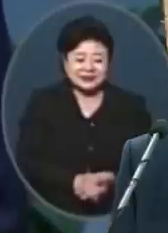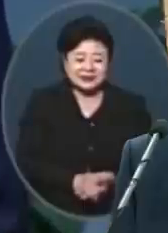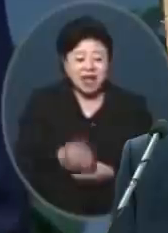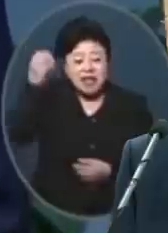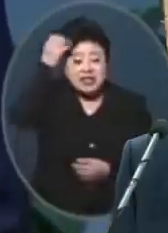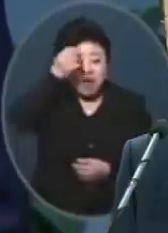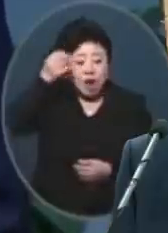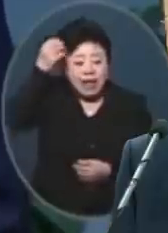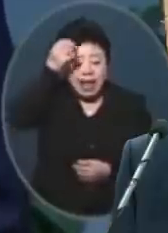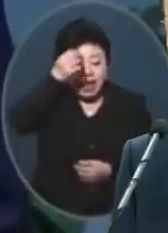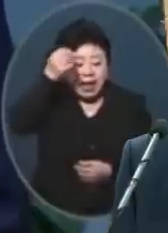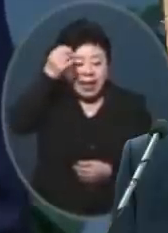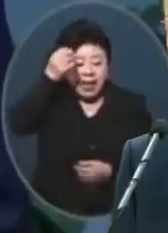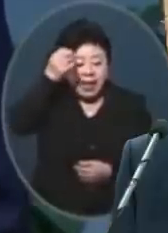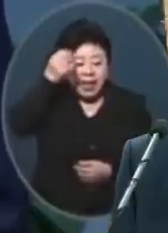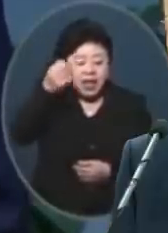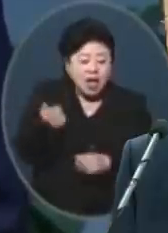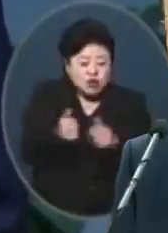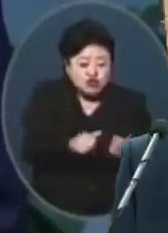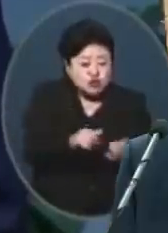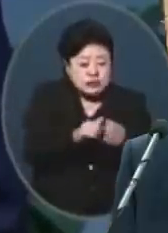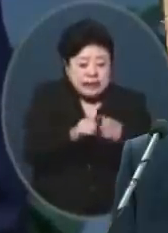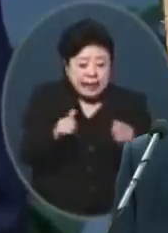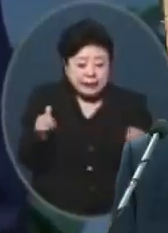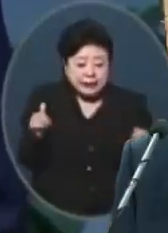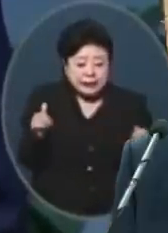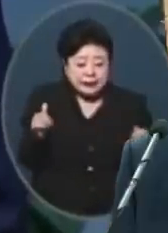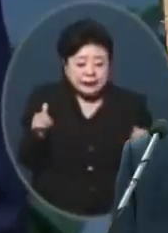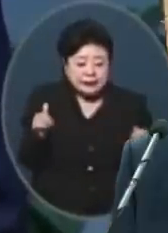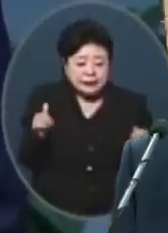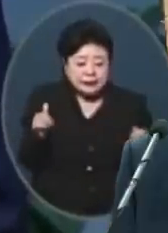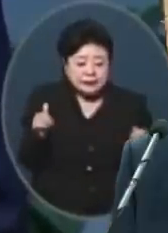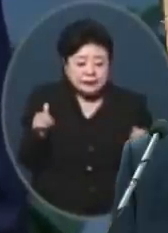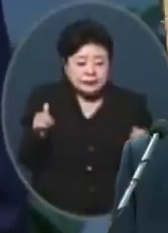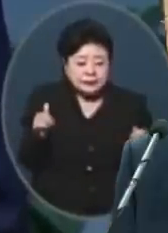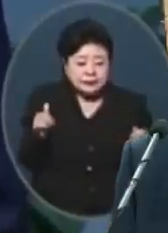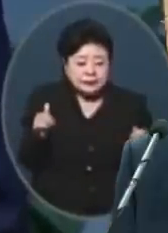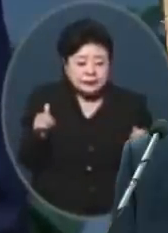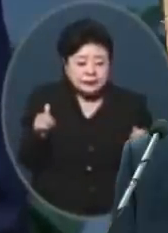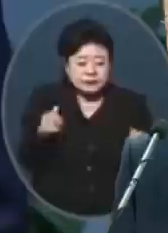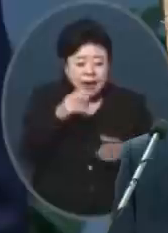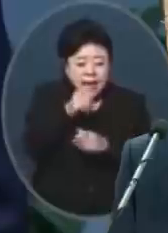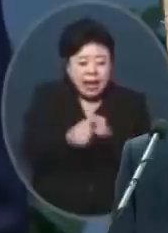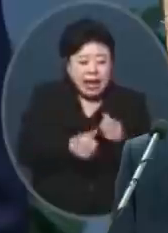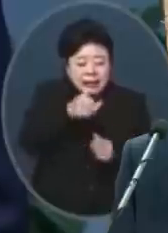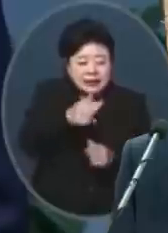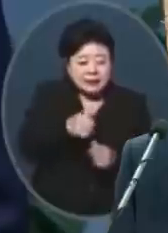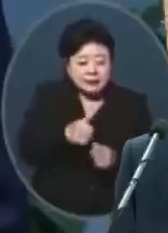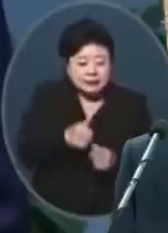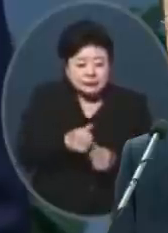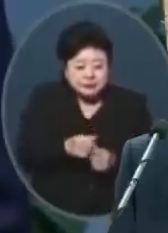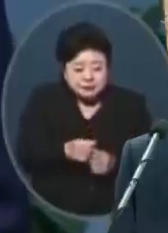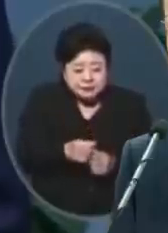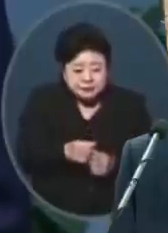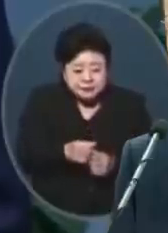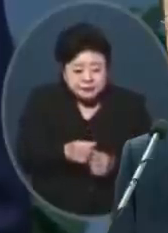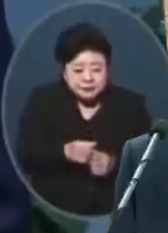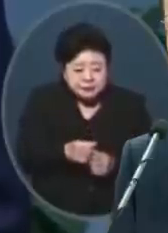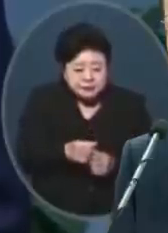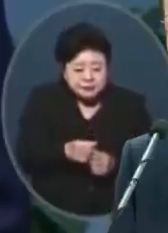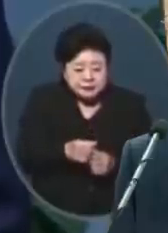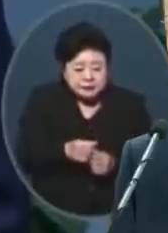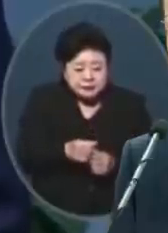영이 죽은 사람이 하나님 나라를 들어와서 아무리